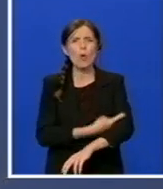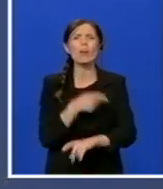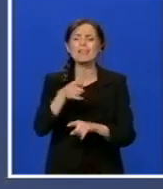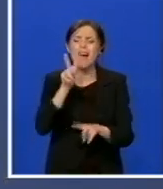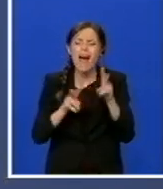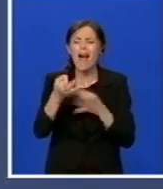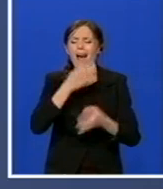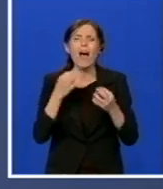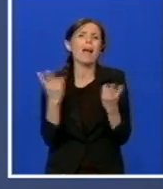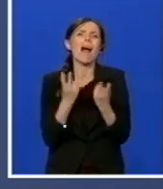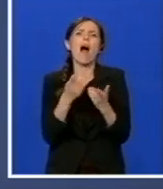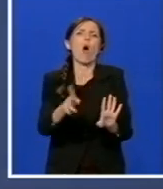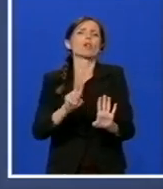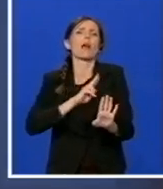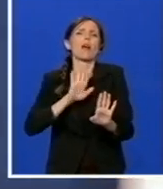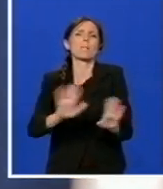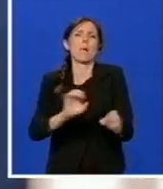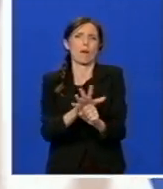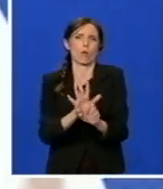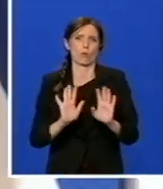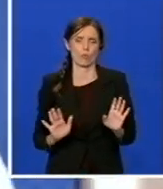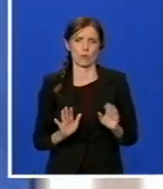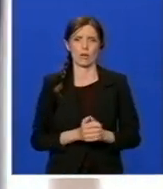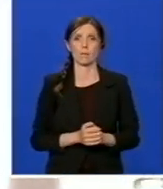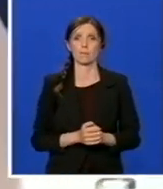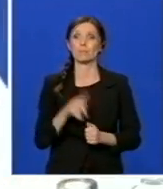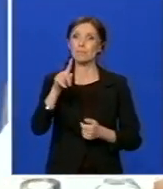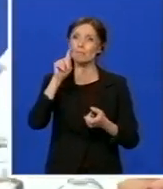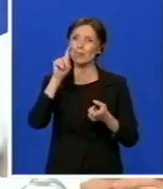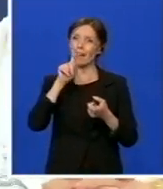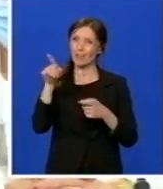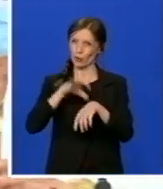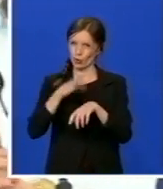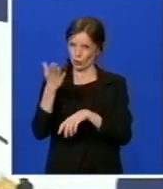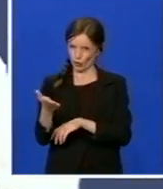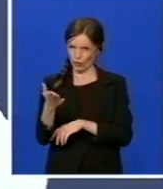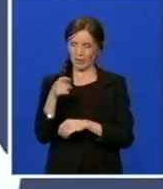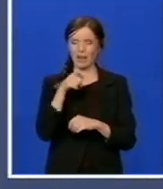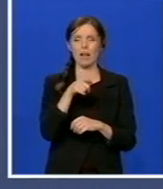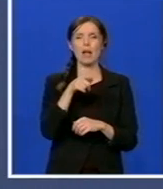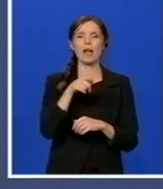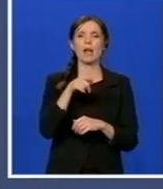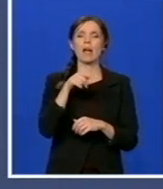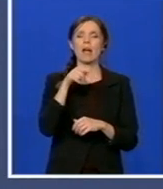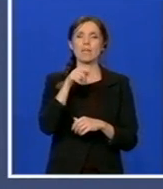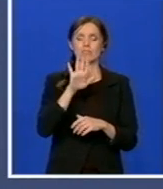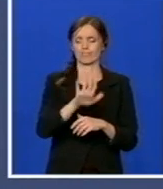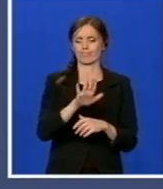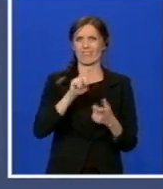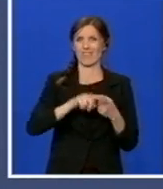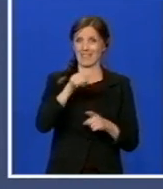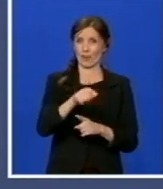COVID-19. Što se tiče ovog izveštaja koji se svakodnevno, tako da